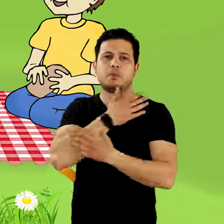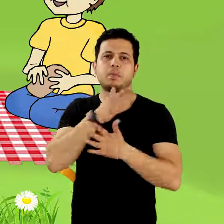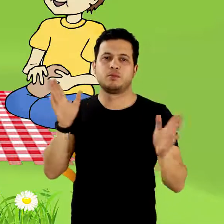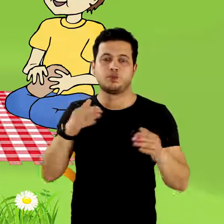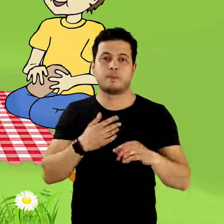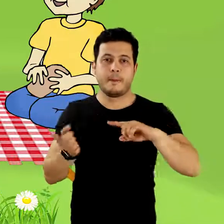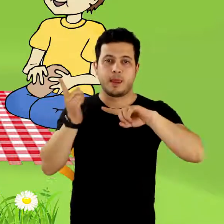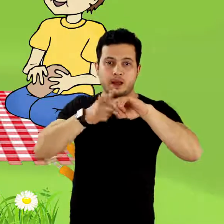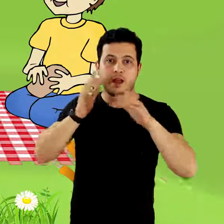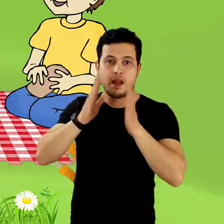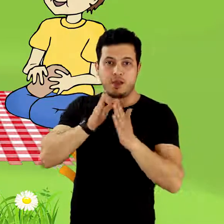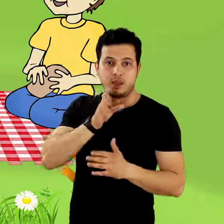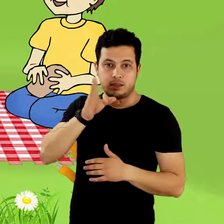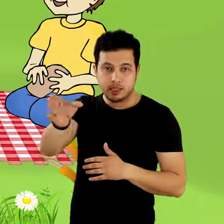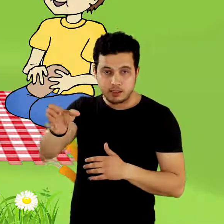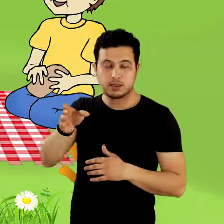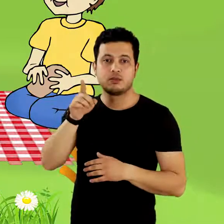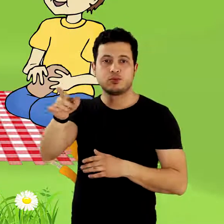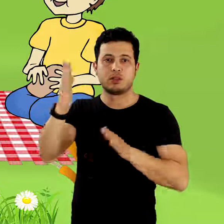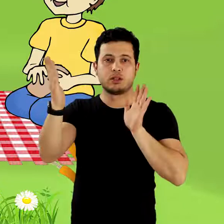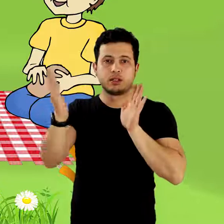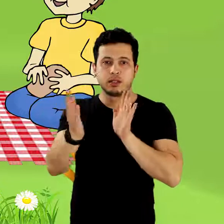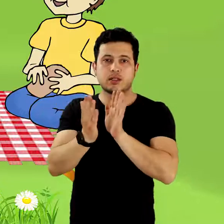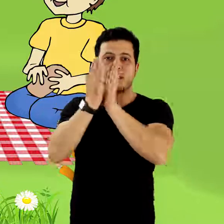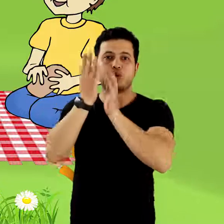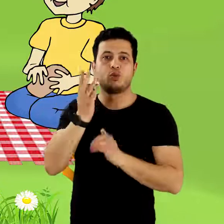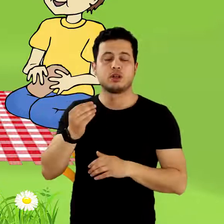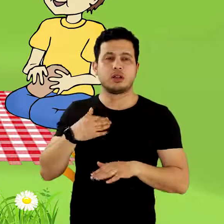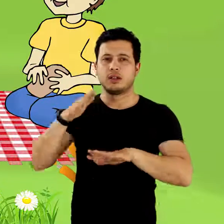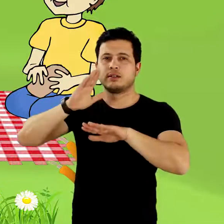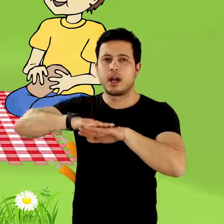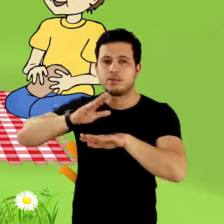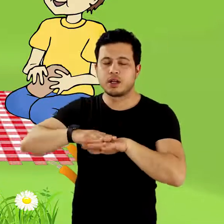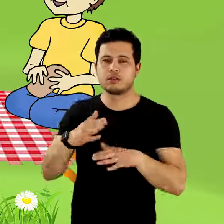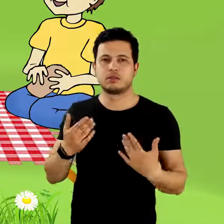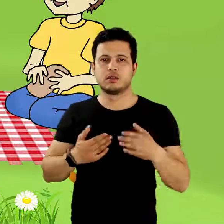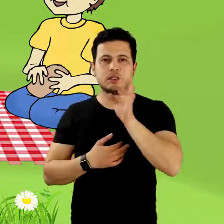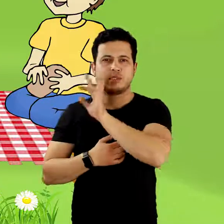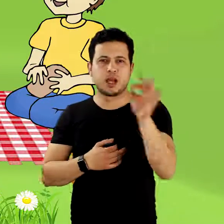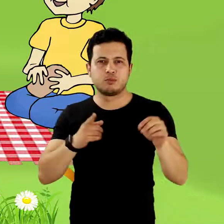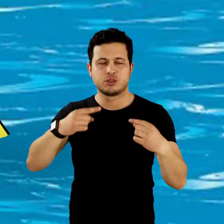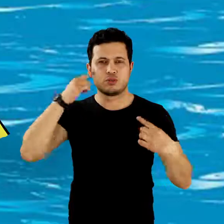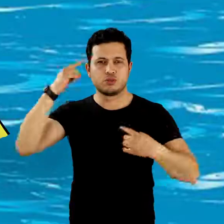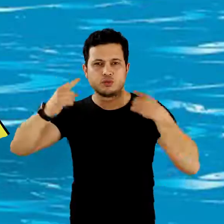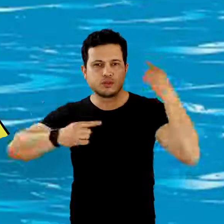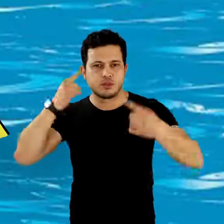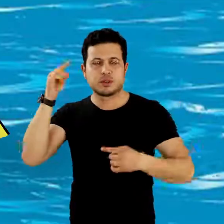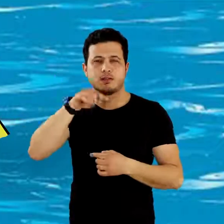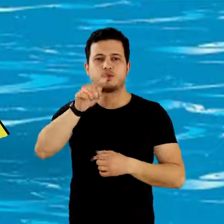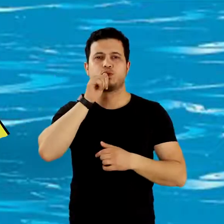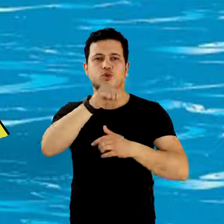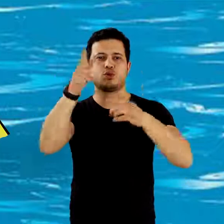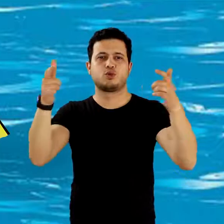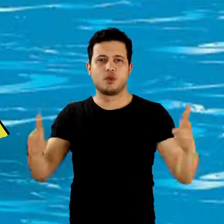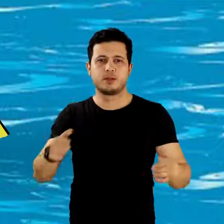Üstelik eve gittiklerinde kendileriyle karşılaşırlarsa ne olacaktı? Tam bunları düşünürken gölden bir